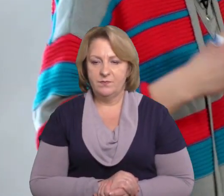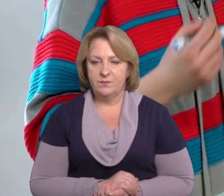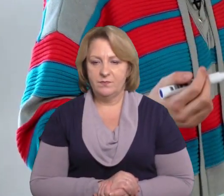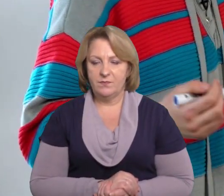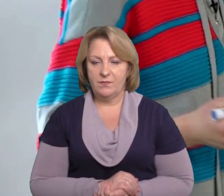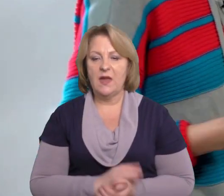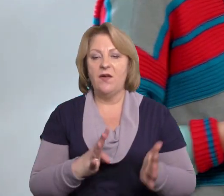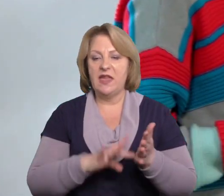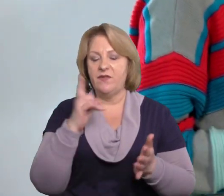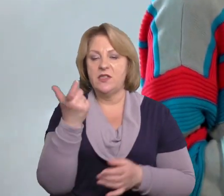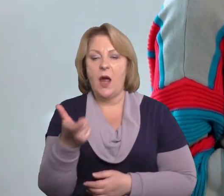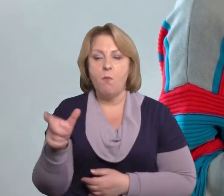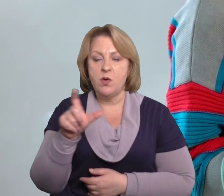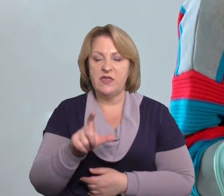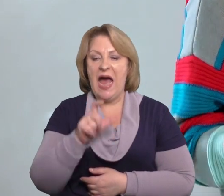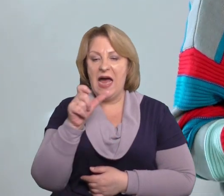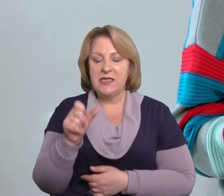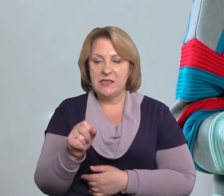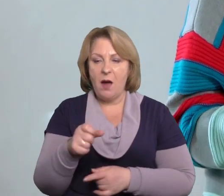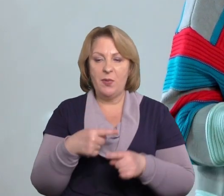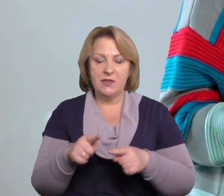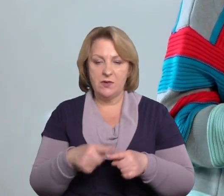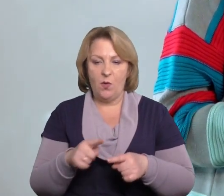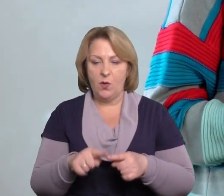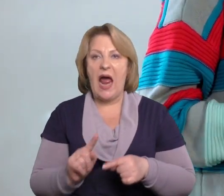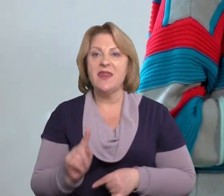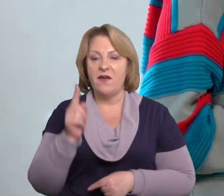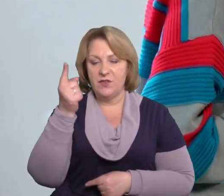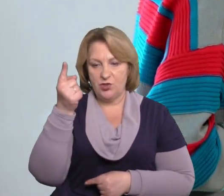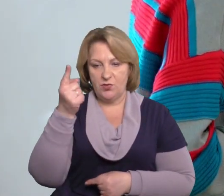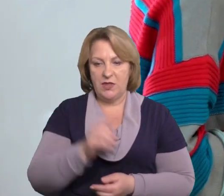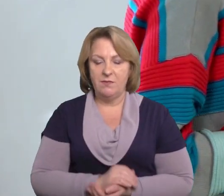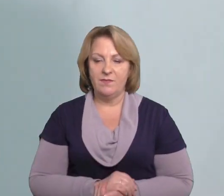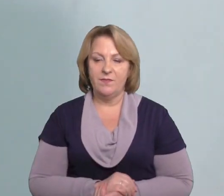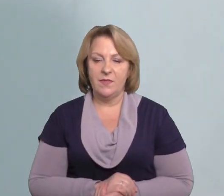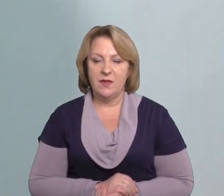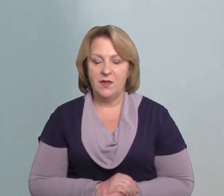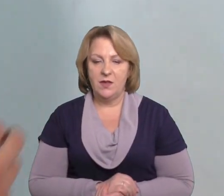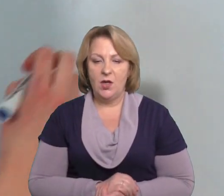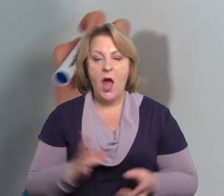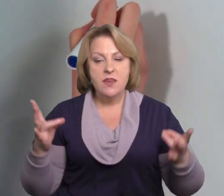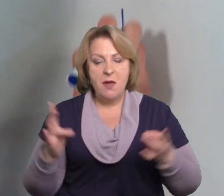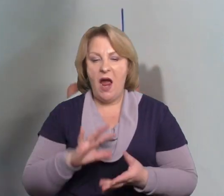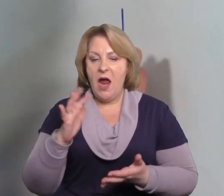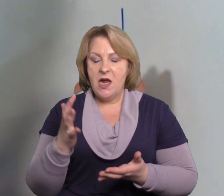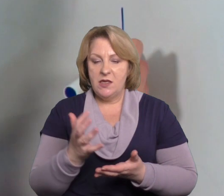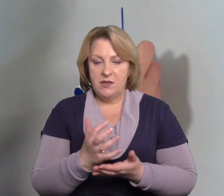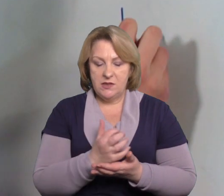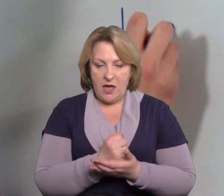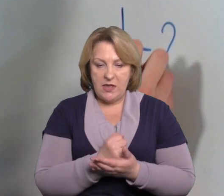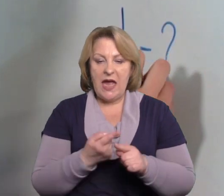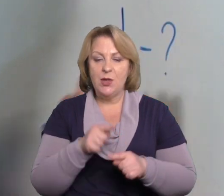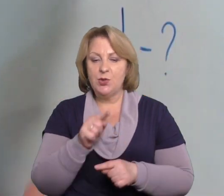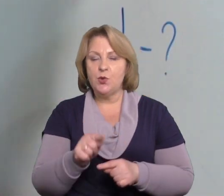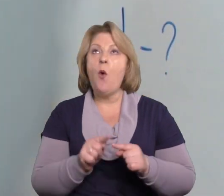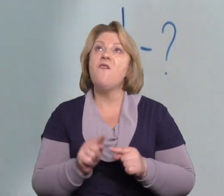поверхні в 9 разів більше за те саме прискорення на висоті H від поверхні. Необхідно знайти, власне, цю